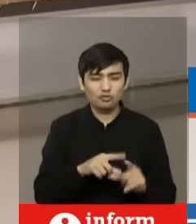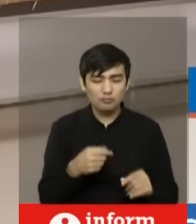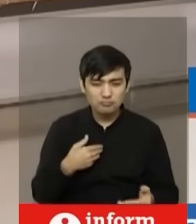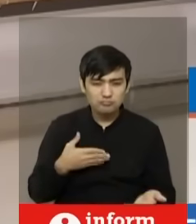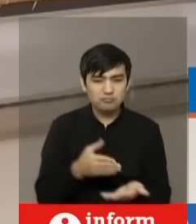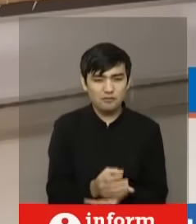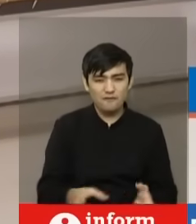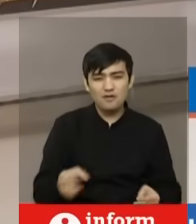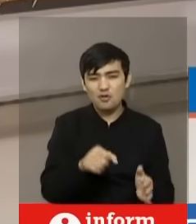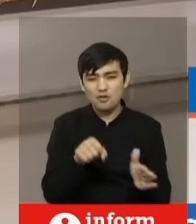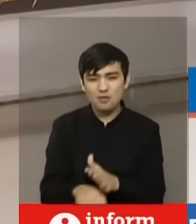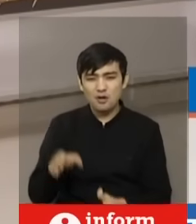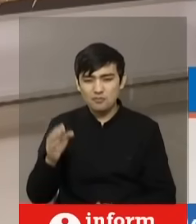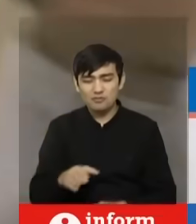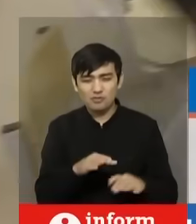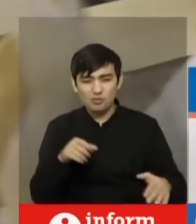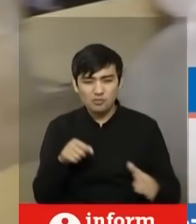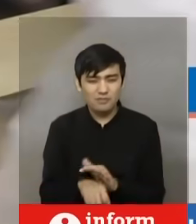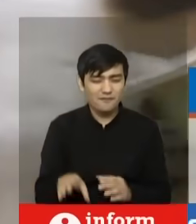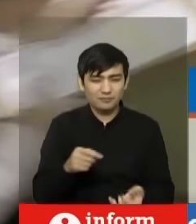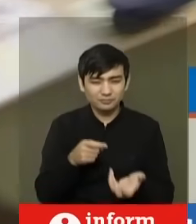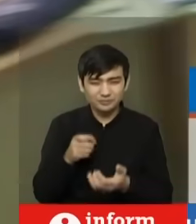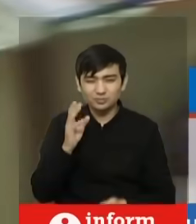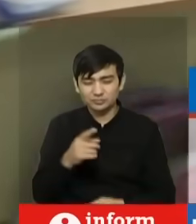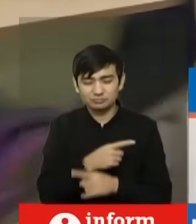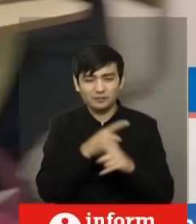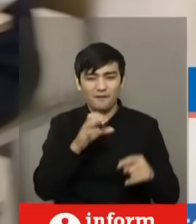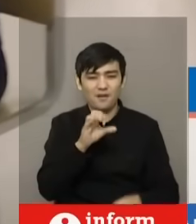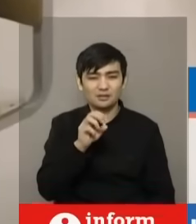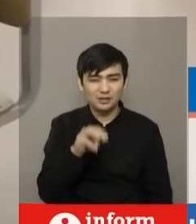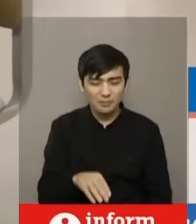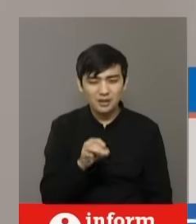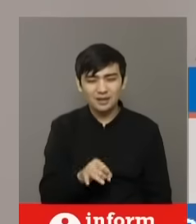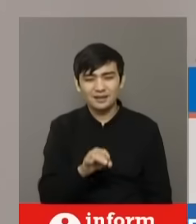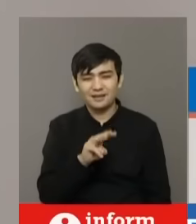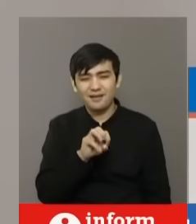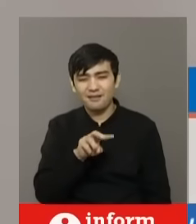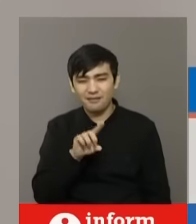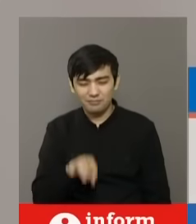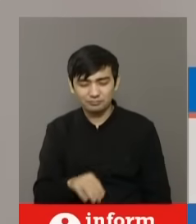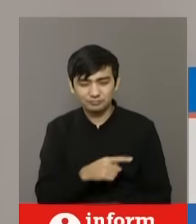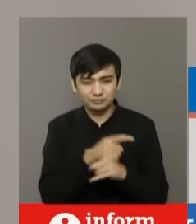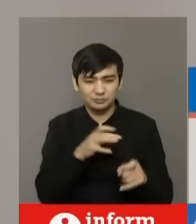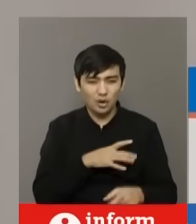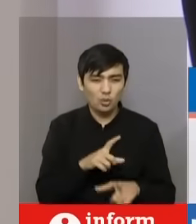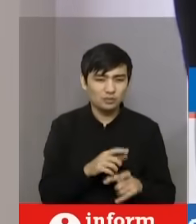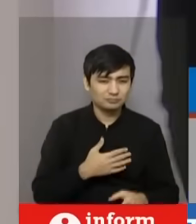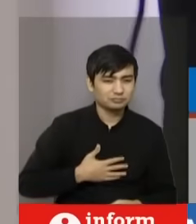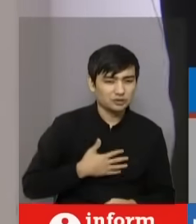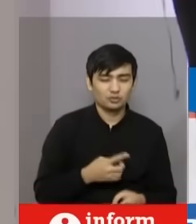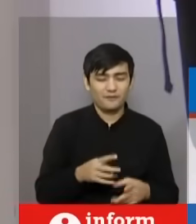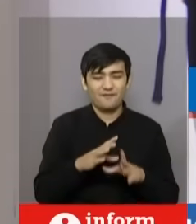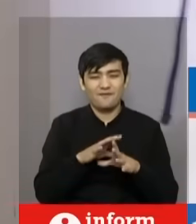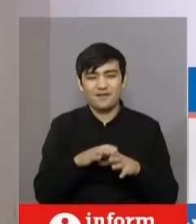қырып жоямыз деп жазған. Бұл хабарлама WhatsApp желісінде таралып кетті. Білім бөліміндегілер жұртты үрейге бой алдырмай, сабыр сақтауға